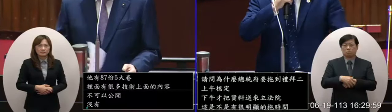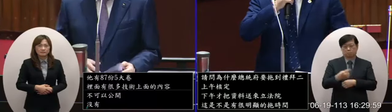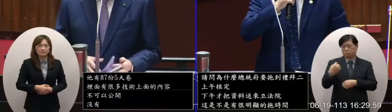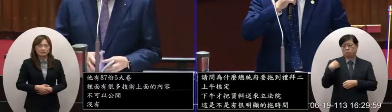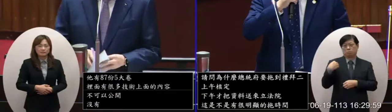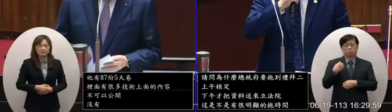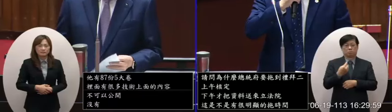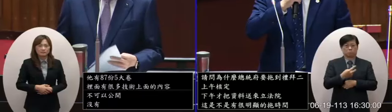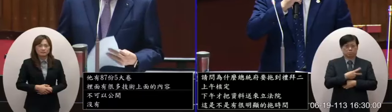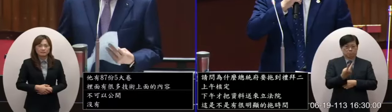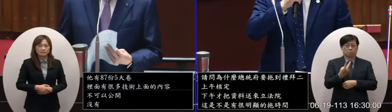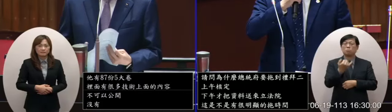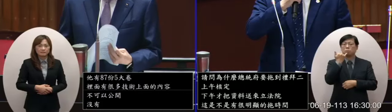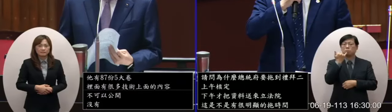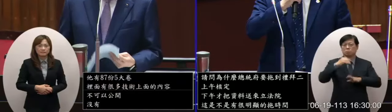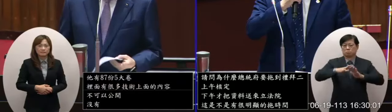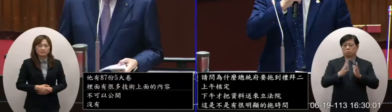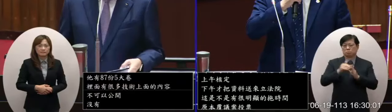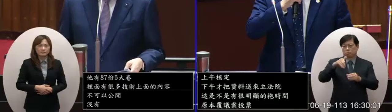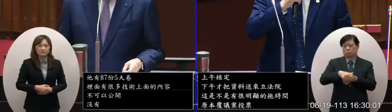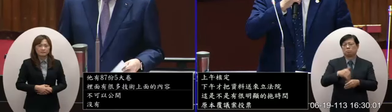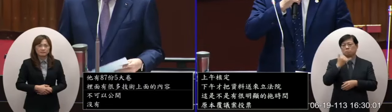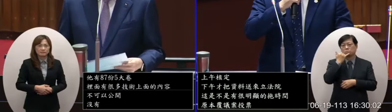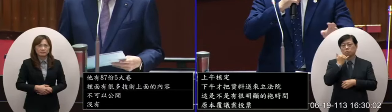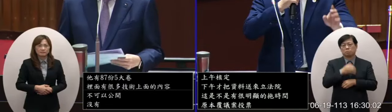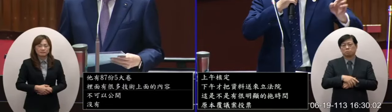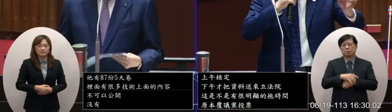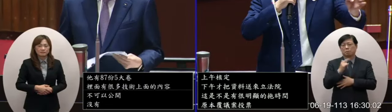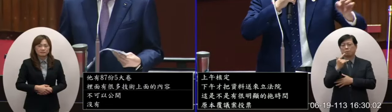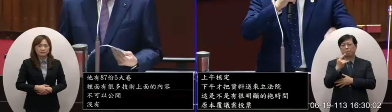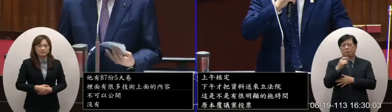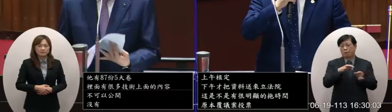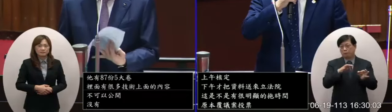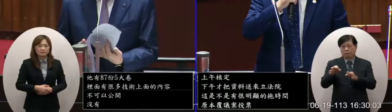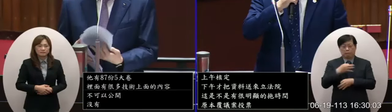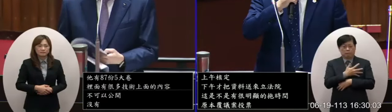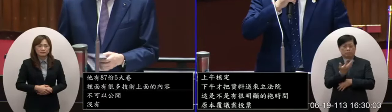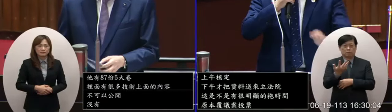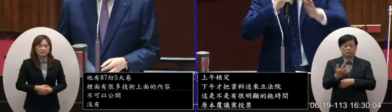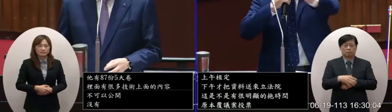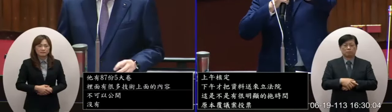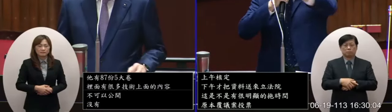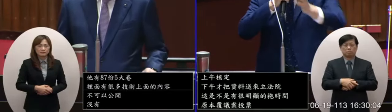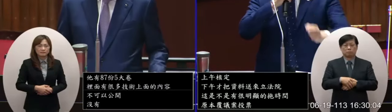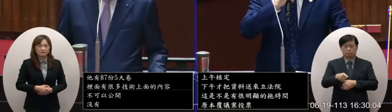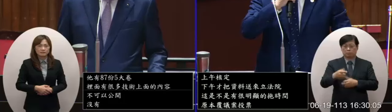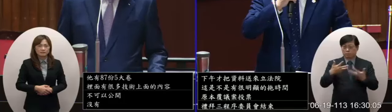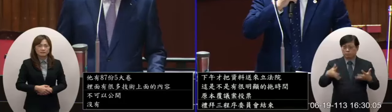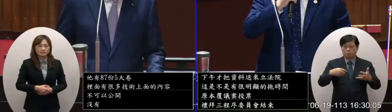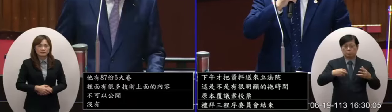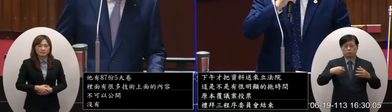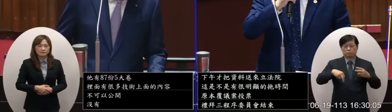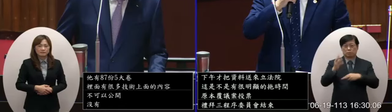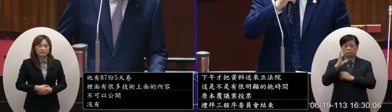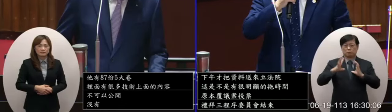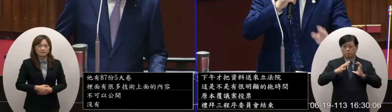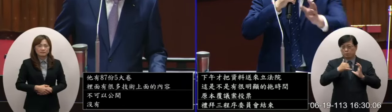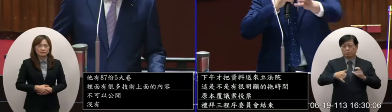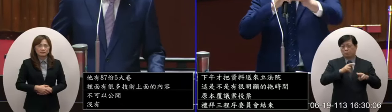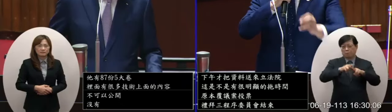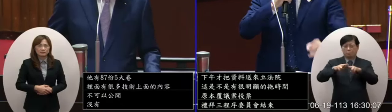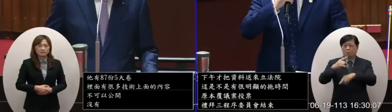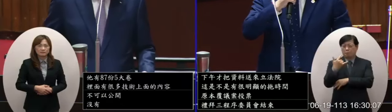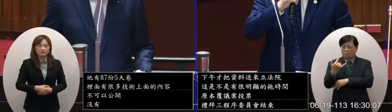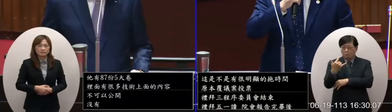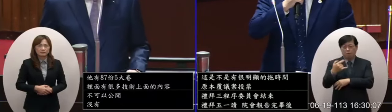实昨天礼拜二就可以来表决了，结果居然要等到这礼拜五 就我们这么多的行政官员住在这边，请